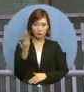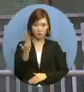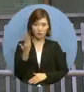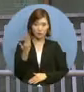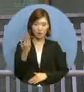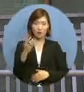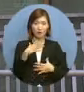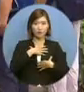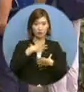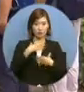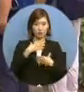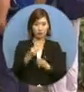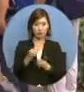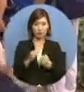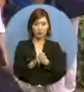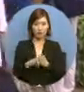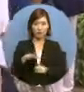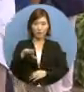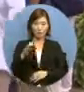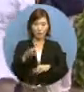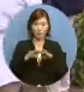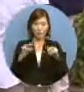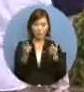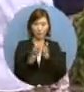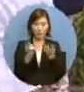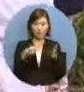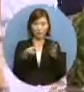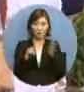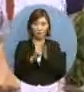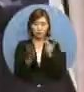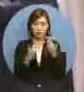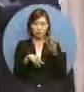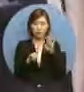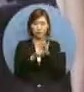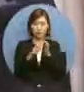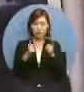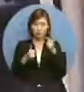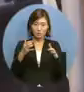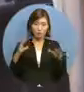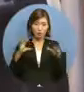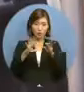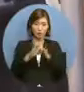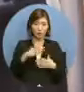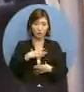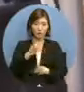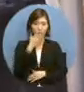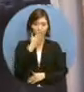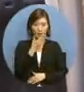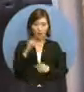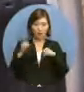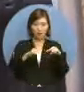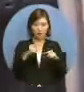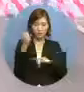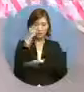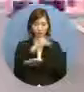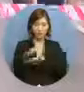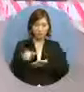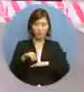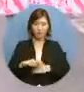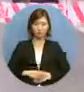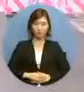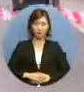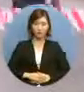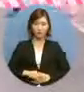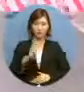안전하고 그 선제적 대응을 하기 위해서 공개 행정을 함으로 해서 주민들이 안심할 수 있는 그런 행정을 펼치고자 합니다